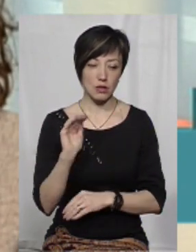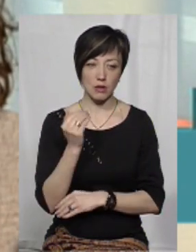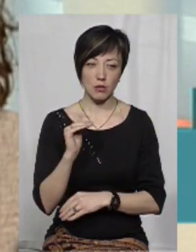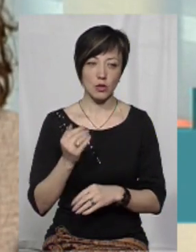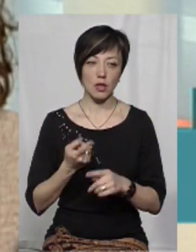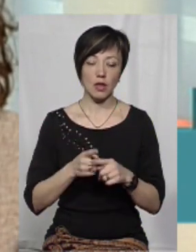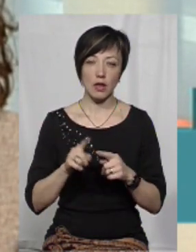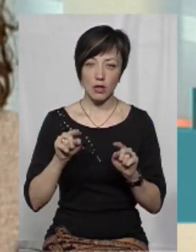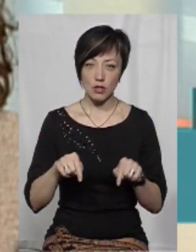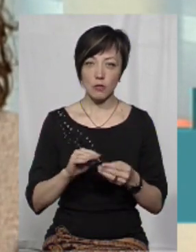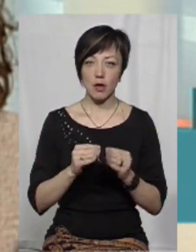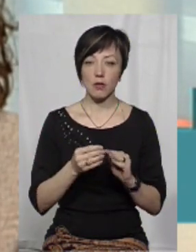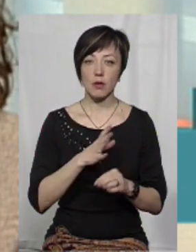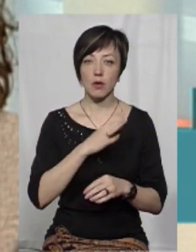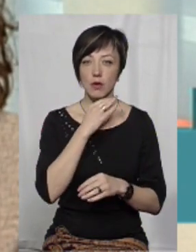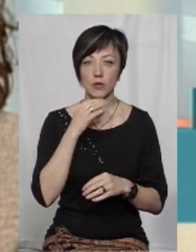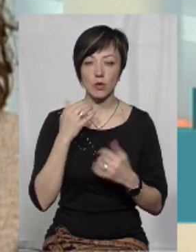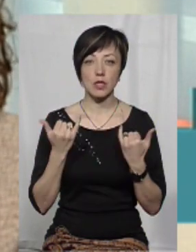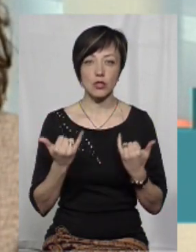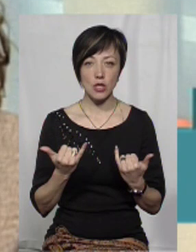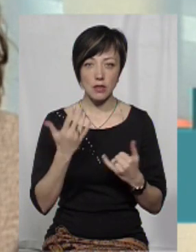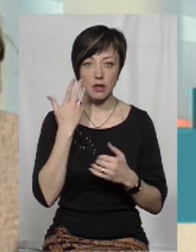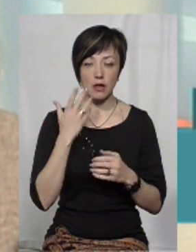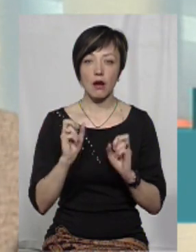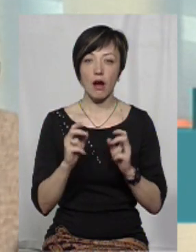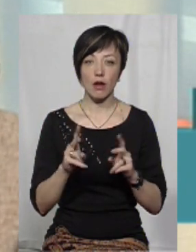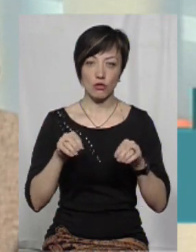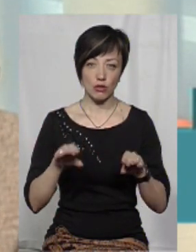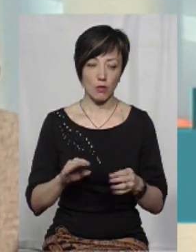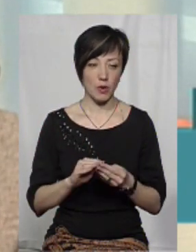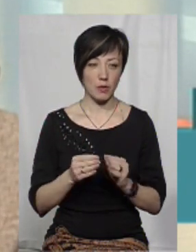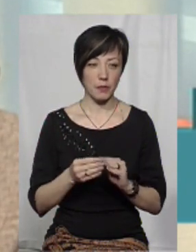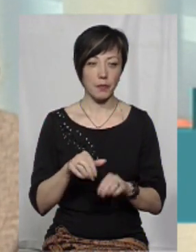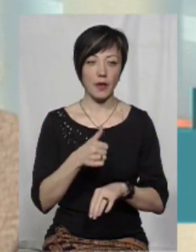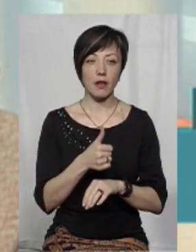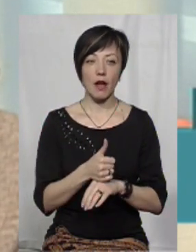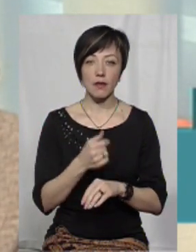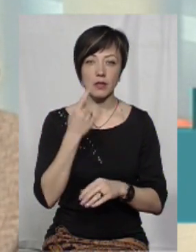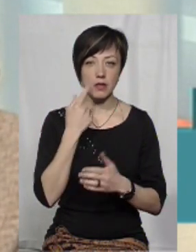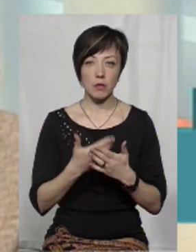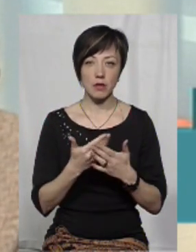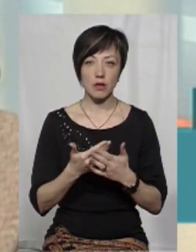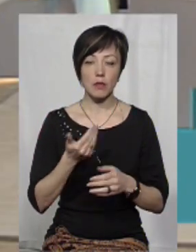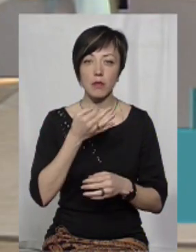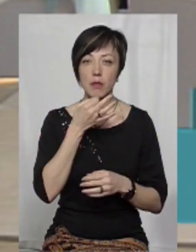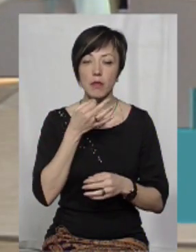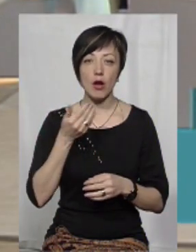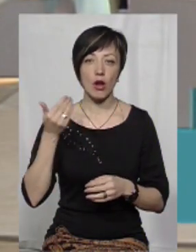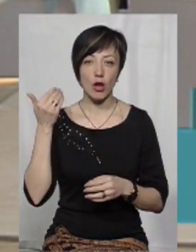И, конечно же, проблем было очень много. Сейчас как мы решаем эту проблему? Главное заподозрить пораньше